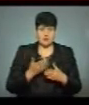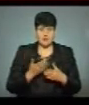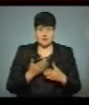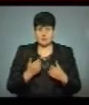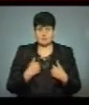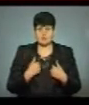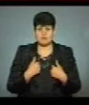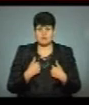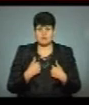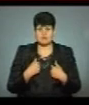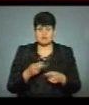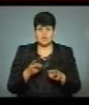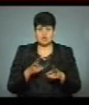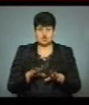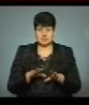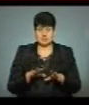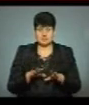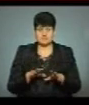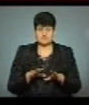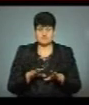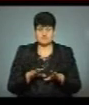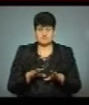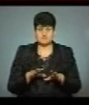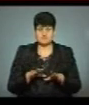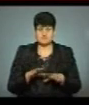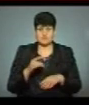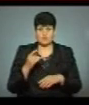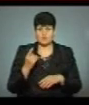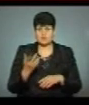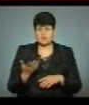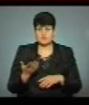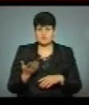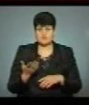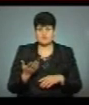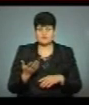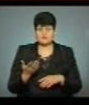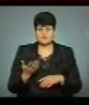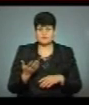ми лишилися одні. Ми знаємо.